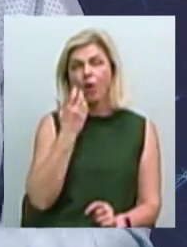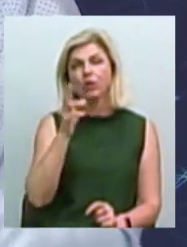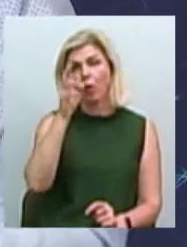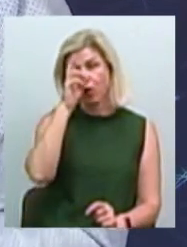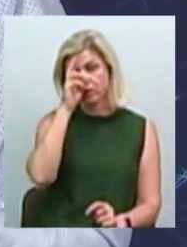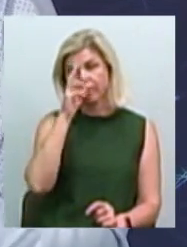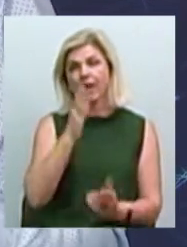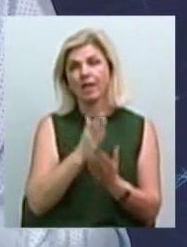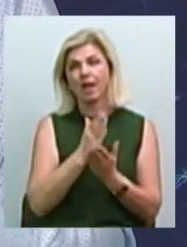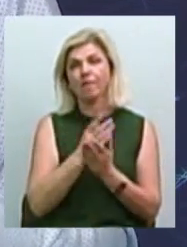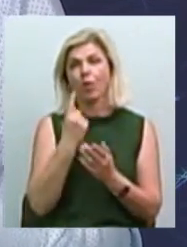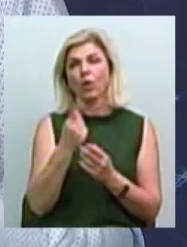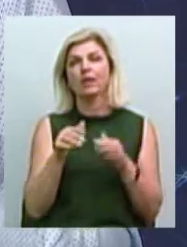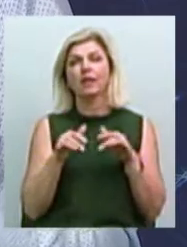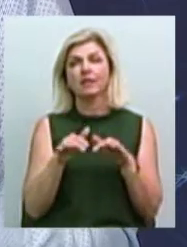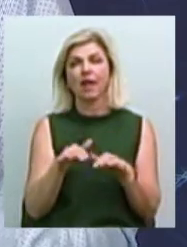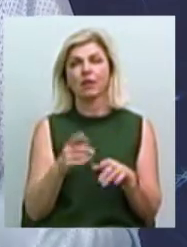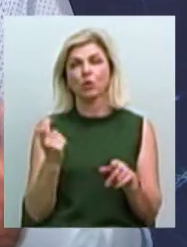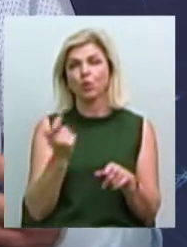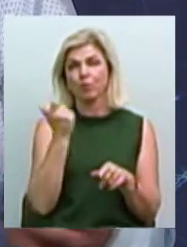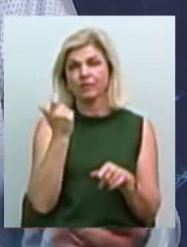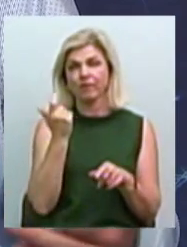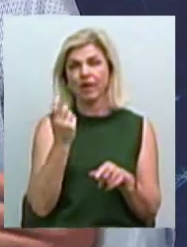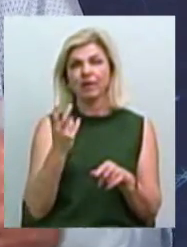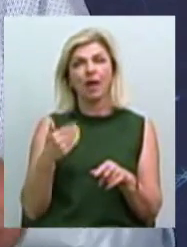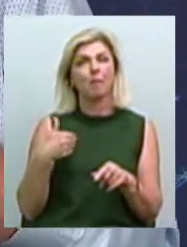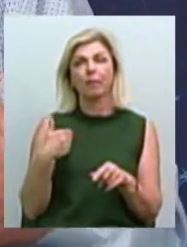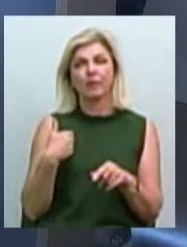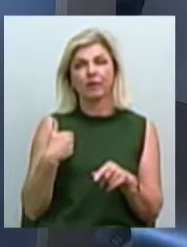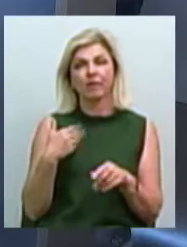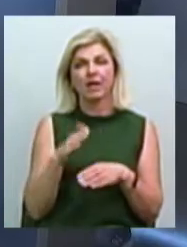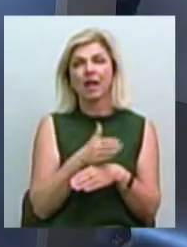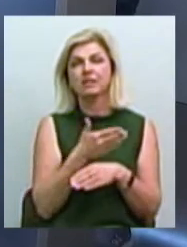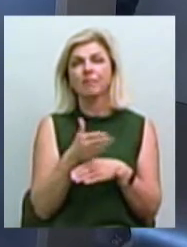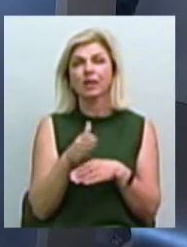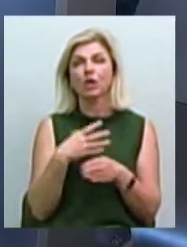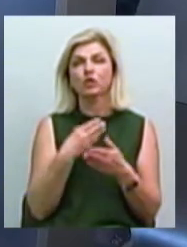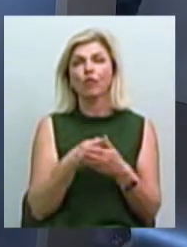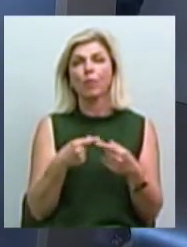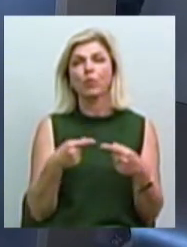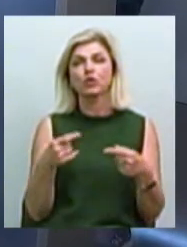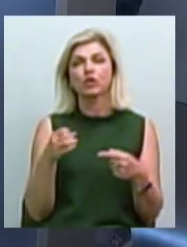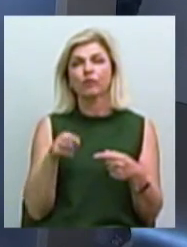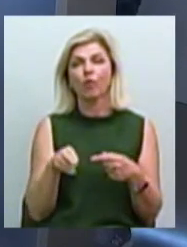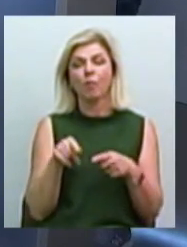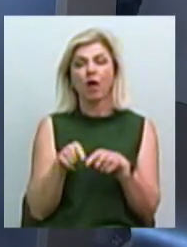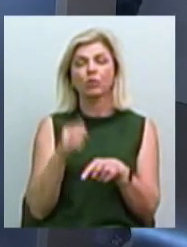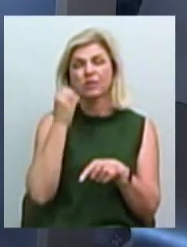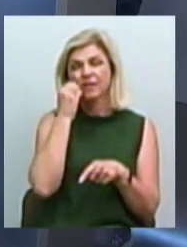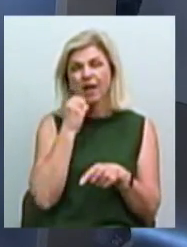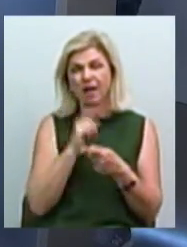является собственником, который не очень эффективно распоряжается своим имуществом, оно стареет, оно